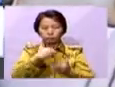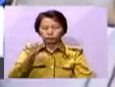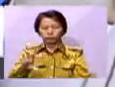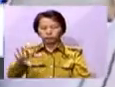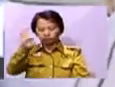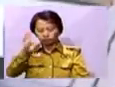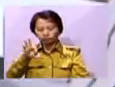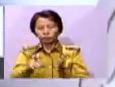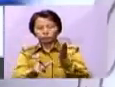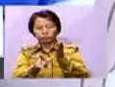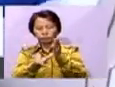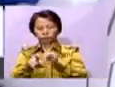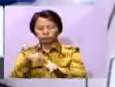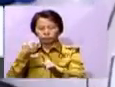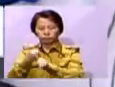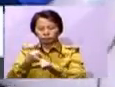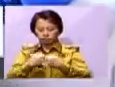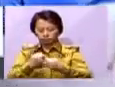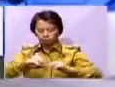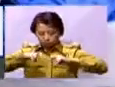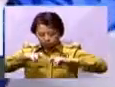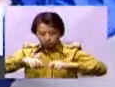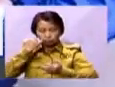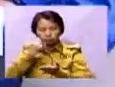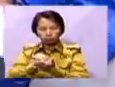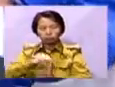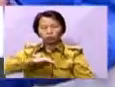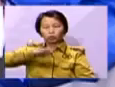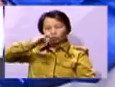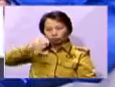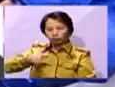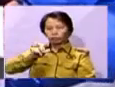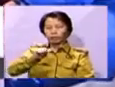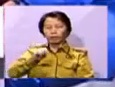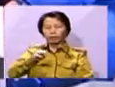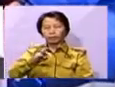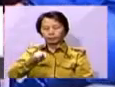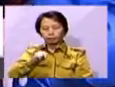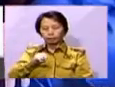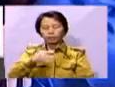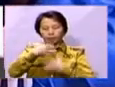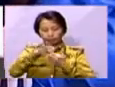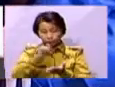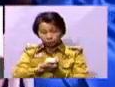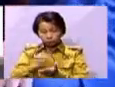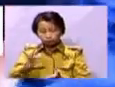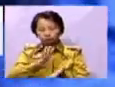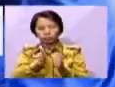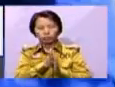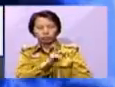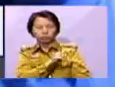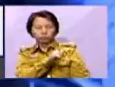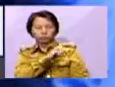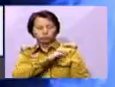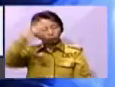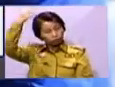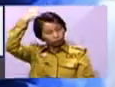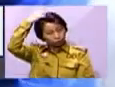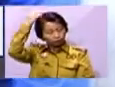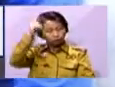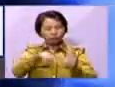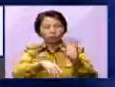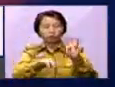dilantik sebagai Timbalan Pengarah Jabatan Siasatan Jenayah Bukit Aman. Seterusnya, beliau menjadi Ketua Polis Selangor pada Jun